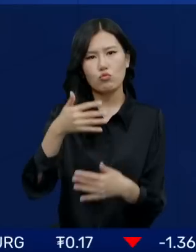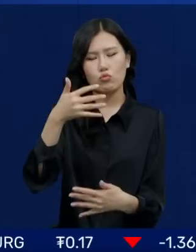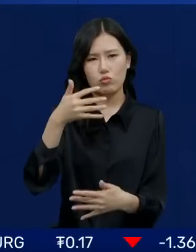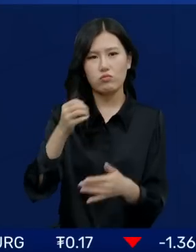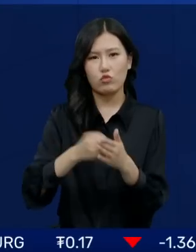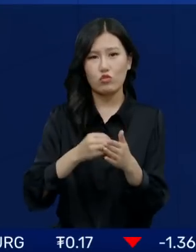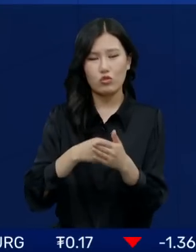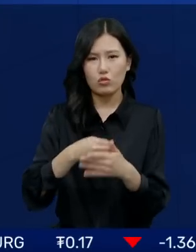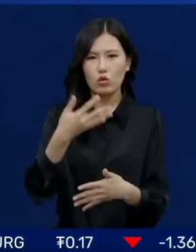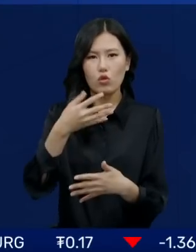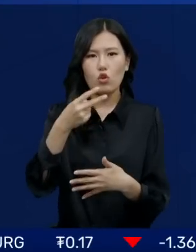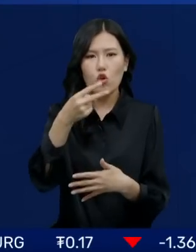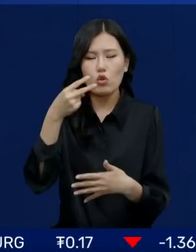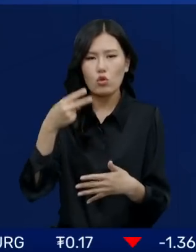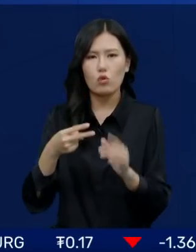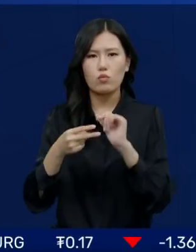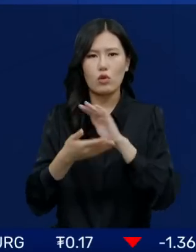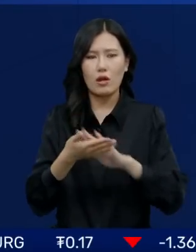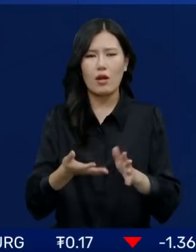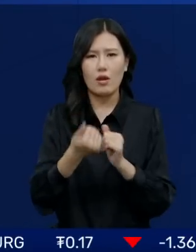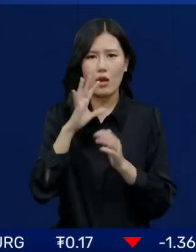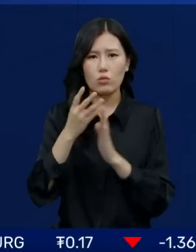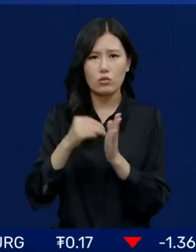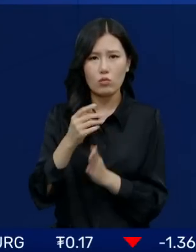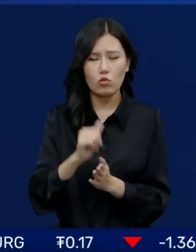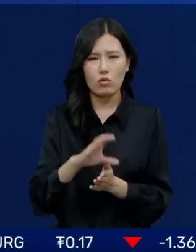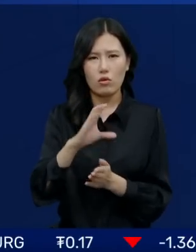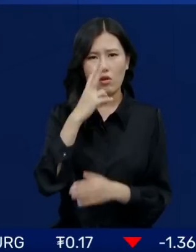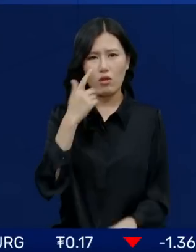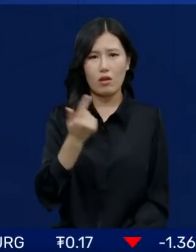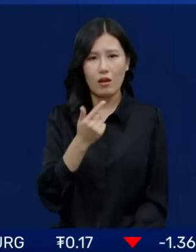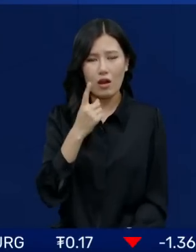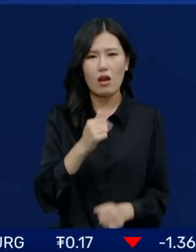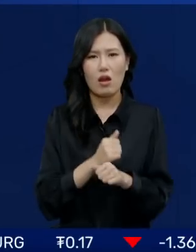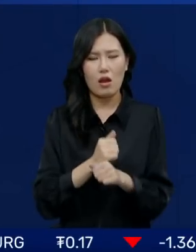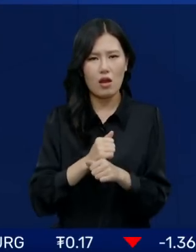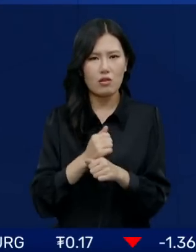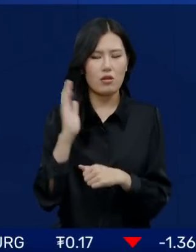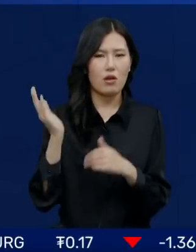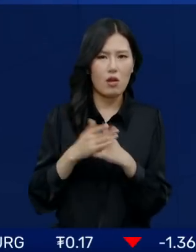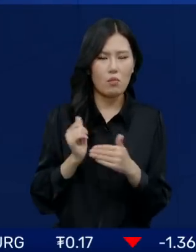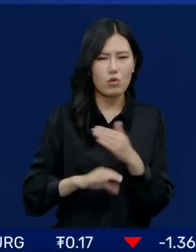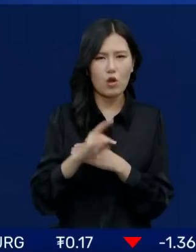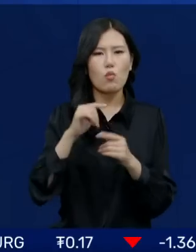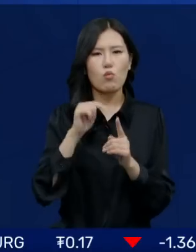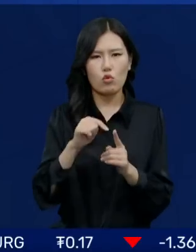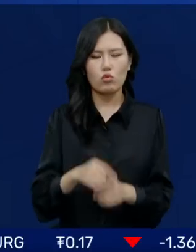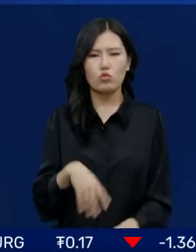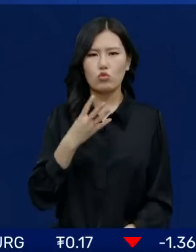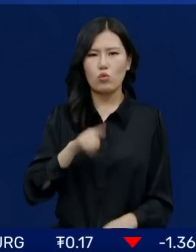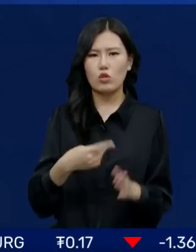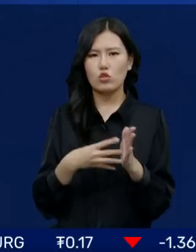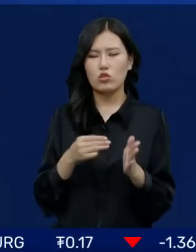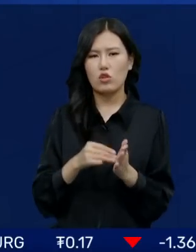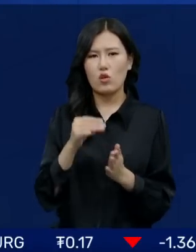2-р давхрыг нь худалдан авсан нь албан тушаалын байдлаа уруулан ашигласан гэмт хэрэг мөнгө гэж үзээд зөрүү болох 4.9 тэрбум